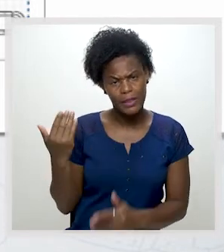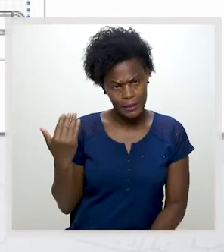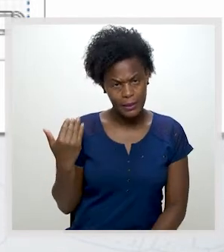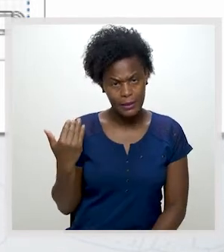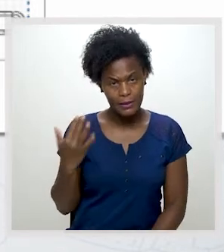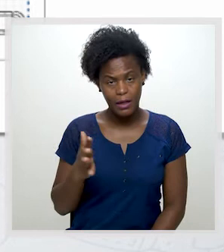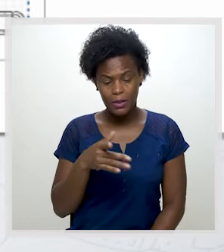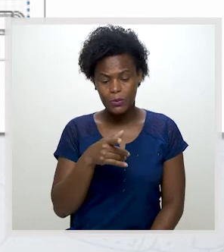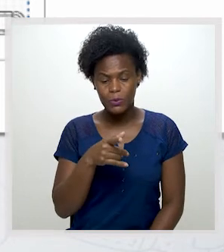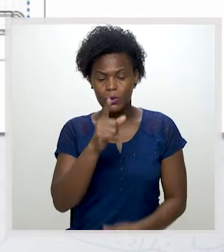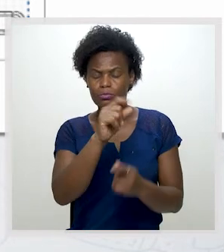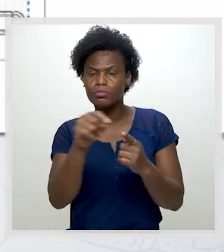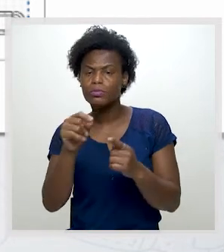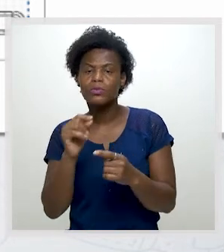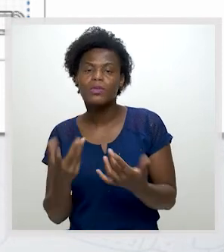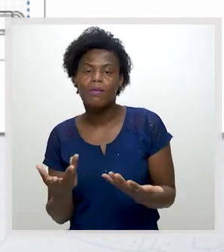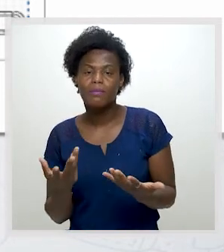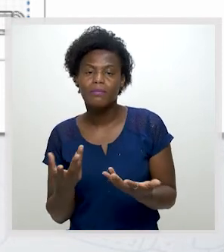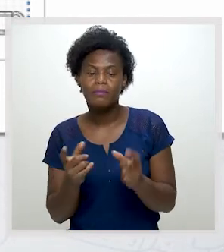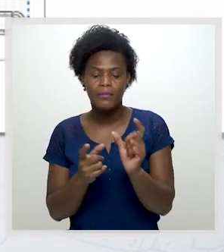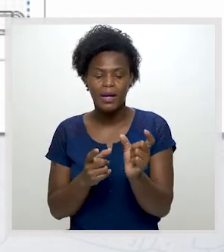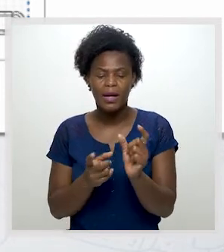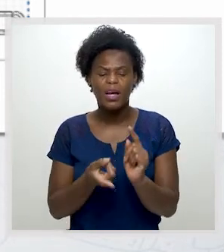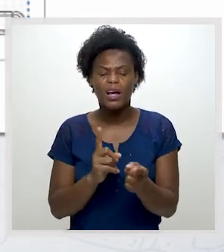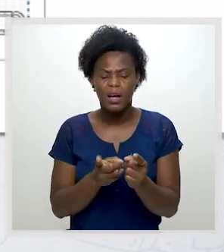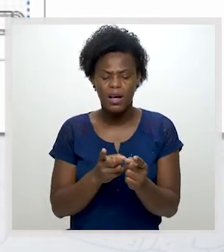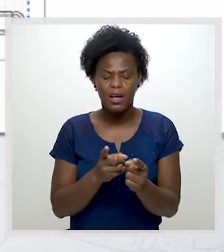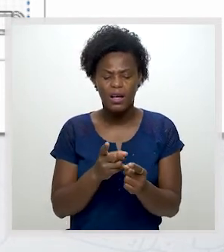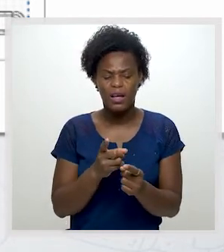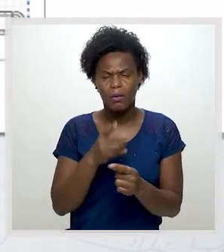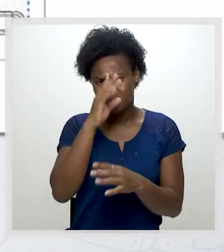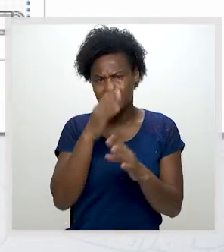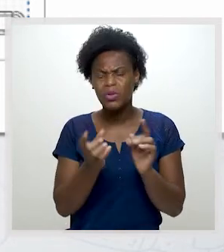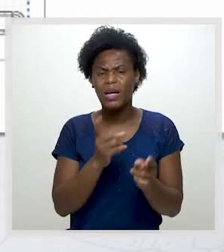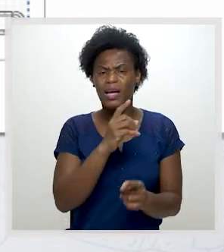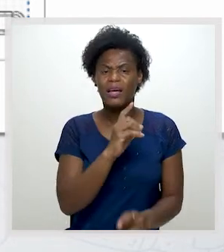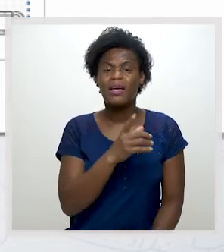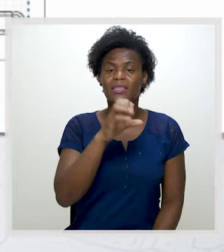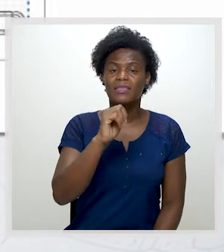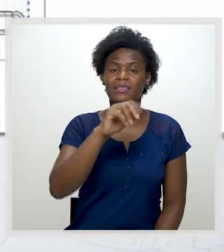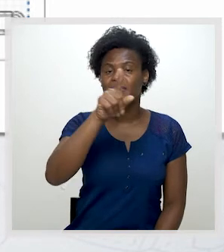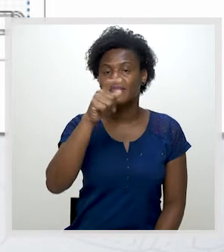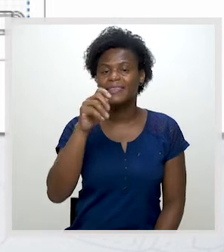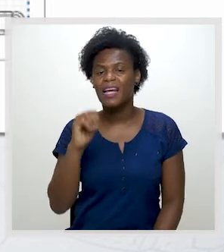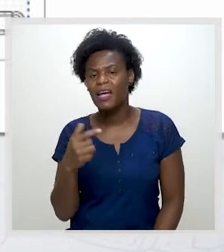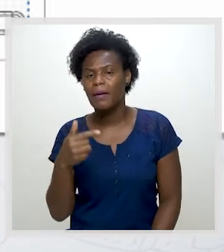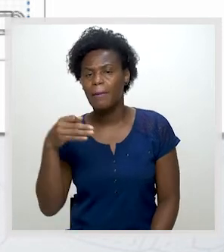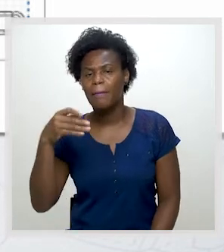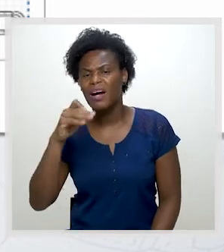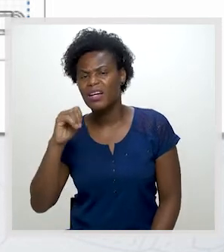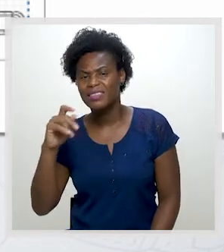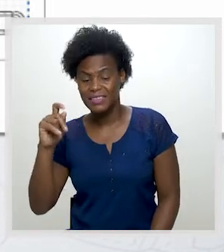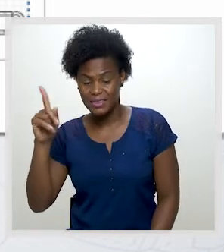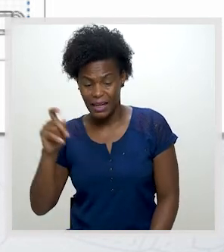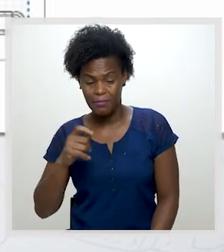Et qu'est-ce que tu as complété? Qu'est-ce qui s'est passé? J'ai aidé les enfants à sortir.